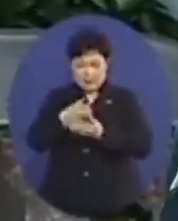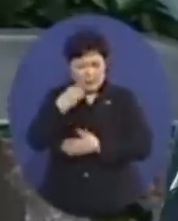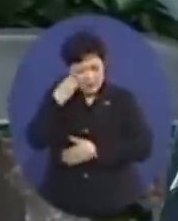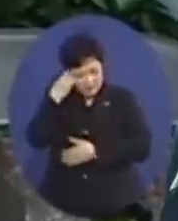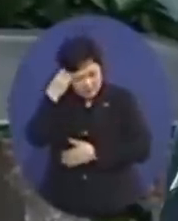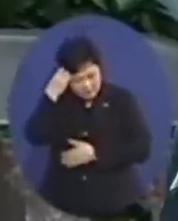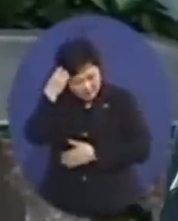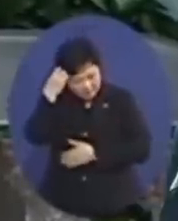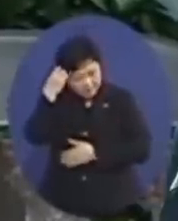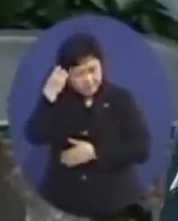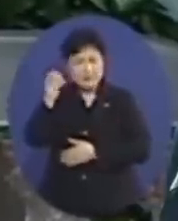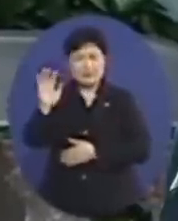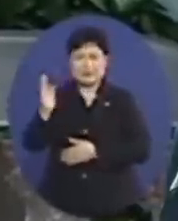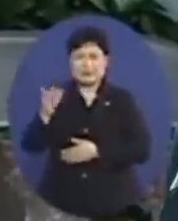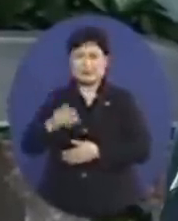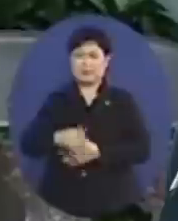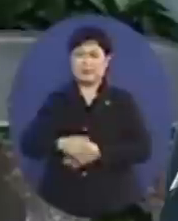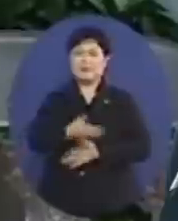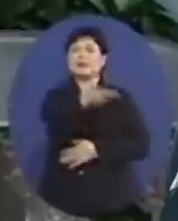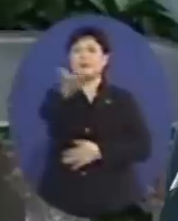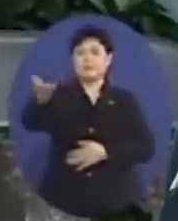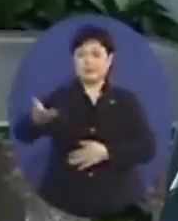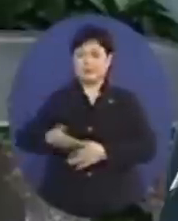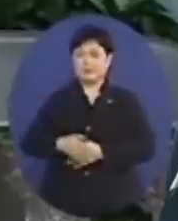것입니다. 여러분,